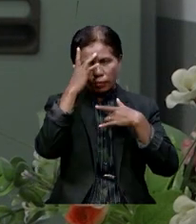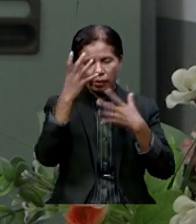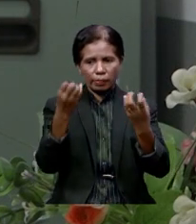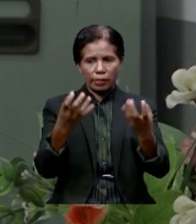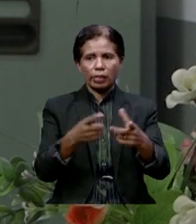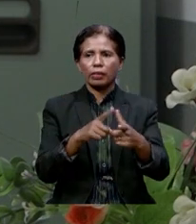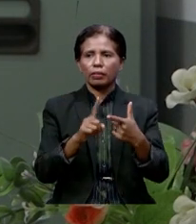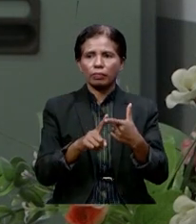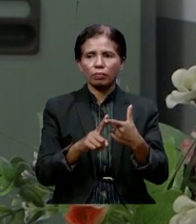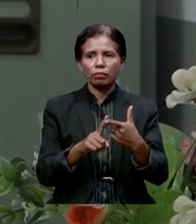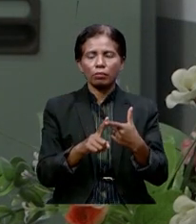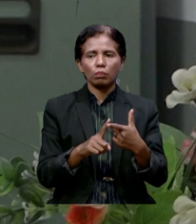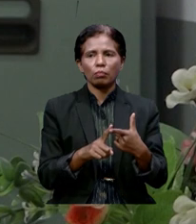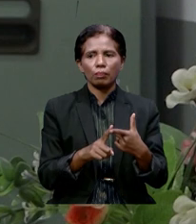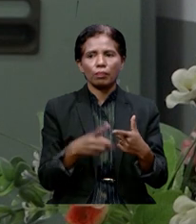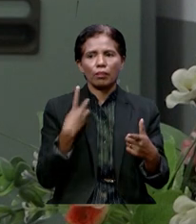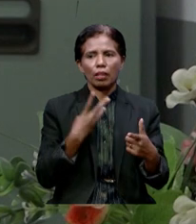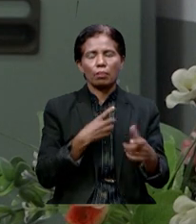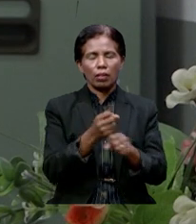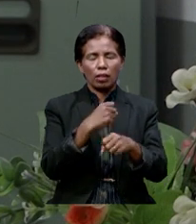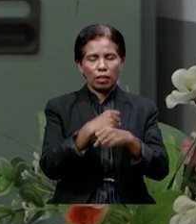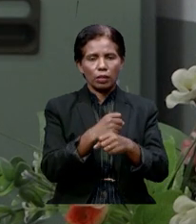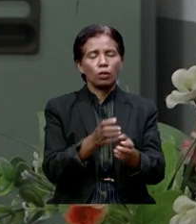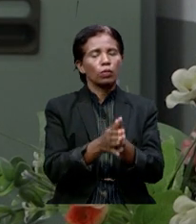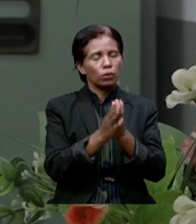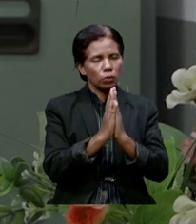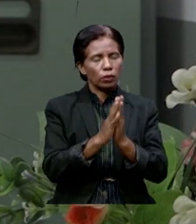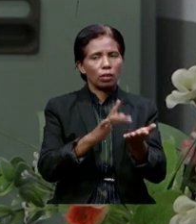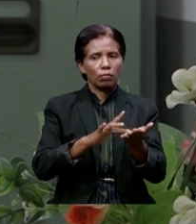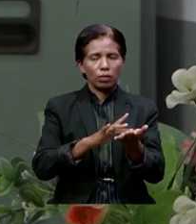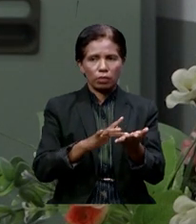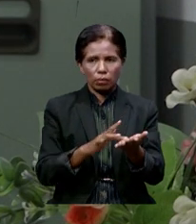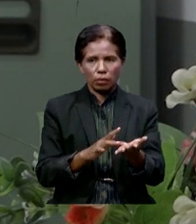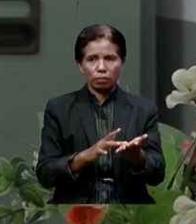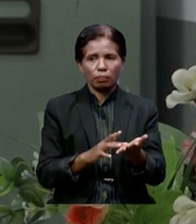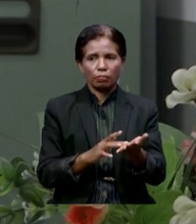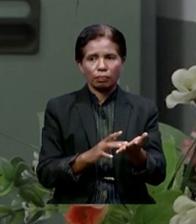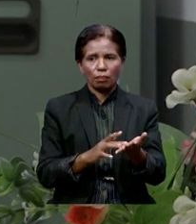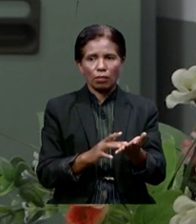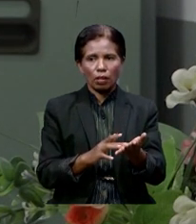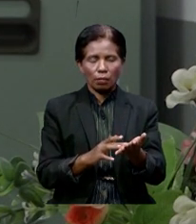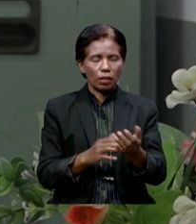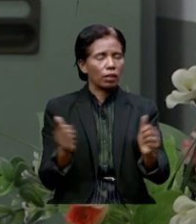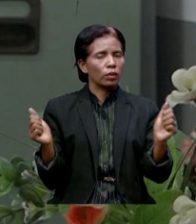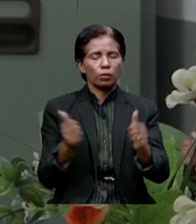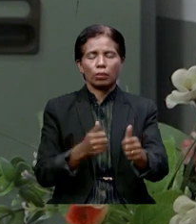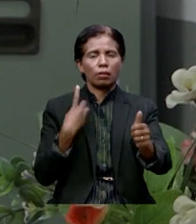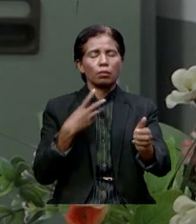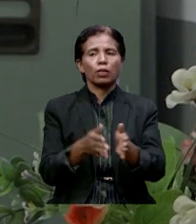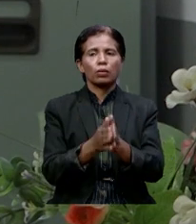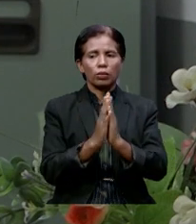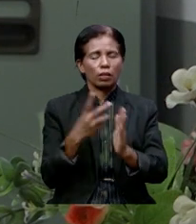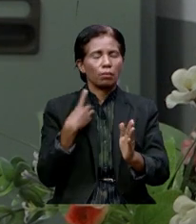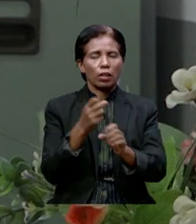depois tuir ami halu pedido ai moruk la tuir ne be maka ami pedido daro ma ami halu pedido